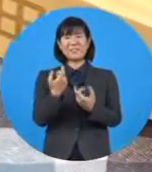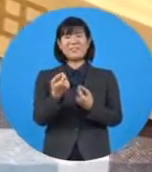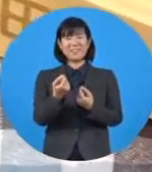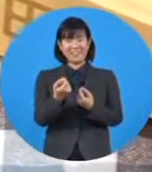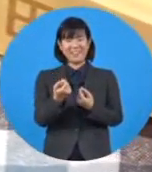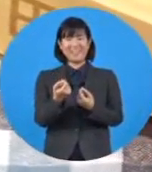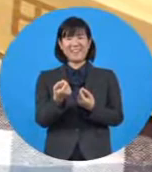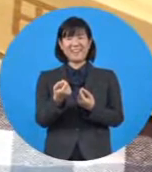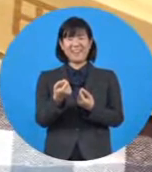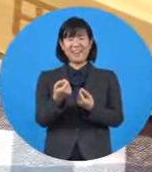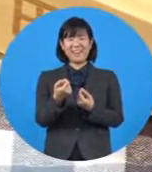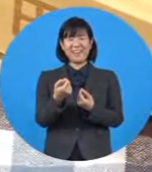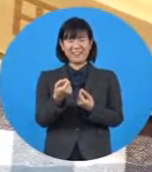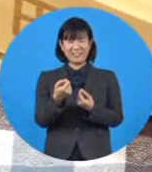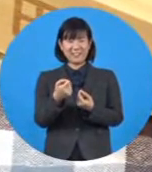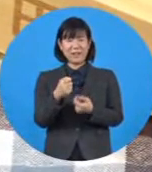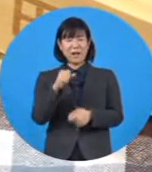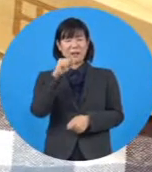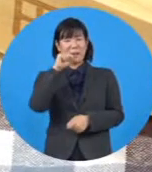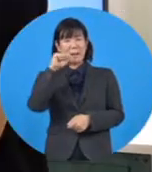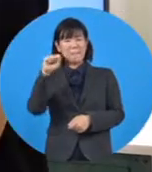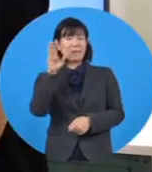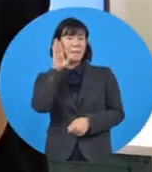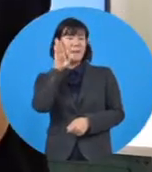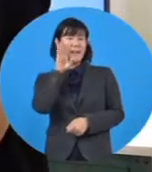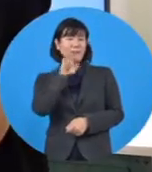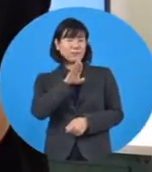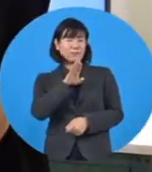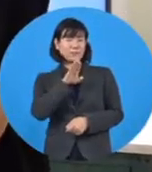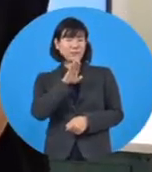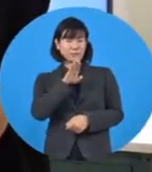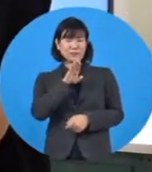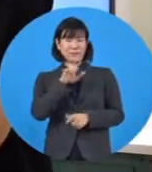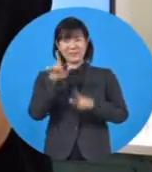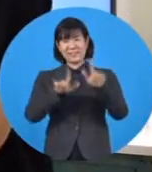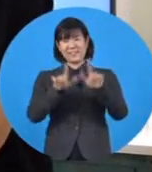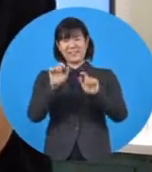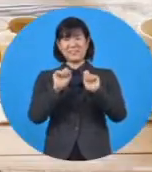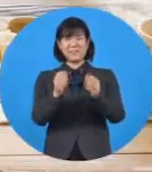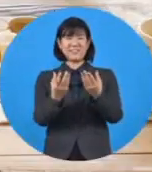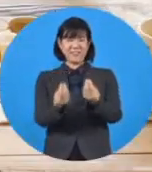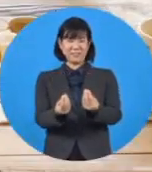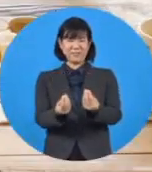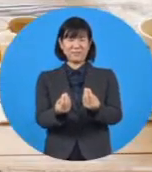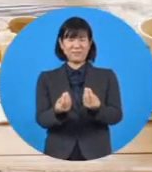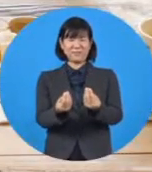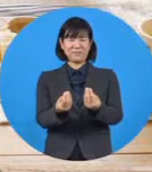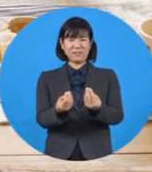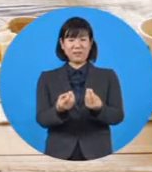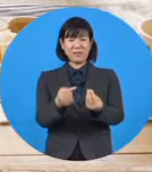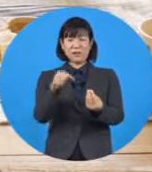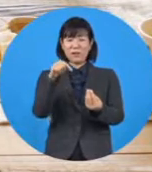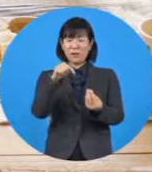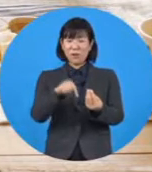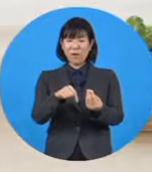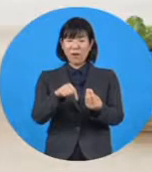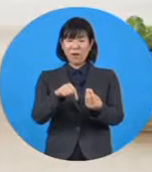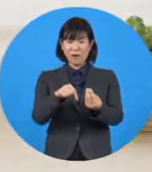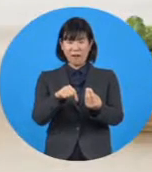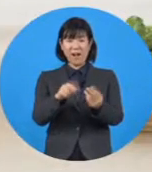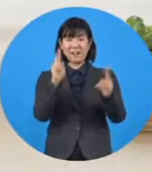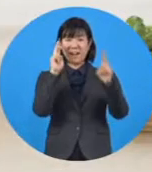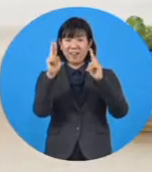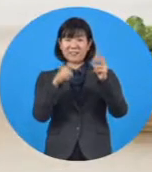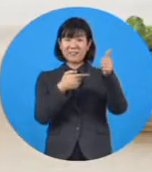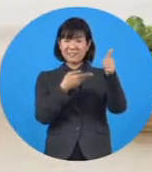ね、口触りもすごく良くするようにデザインを心がけました。 こちらの製品は専務の奥